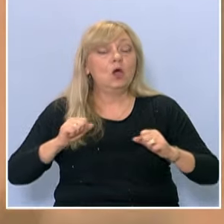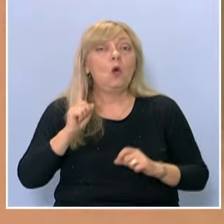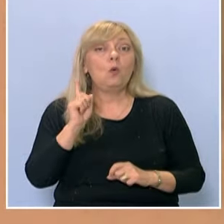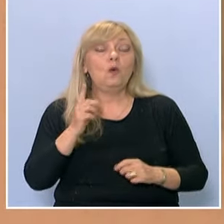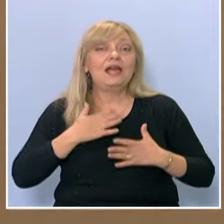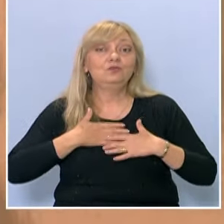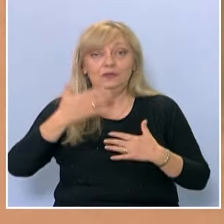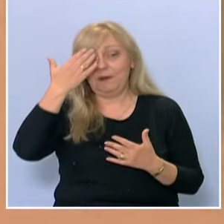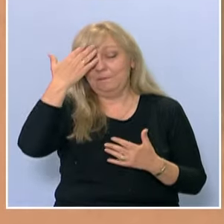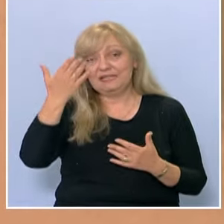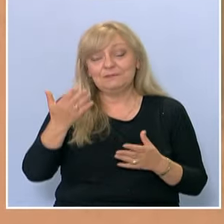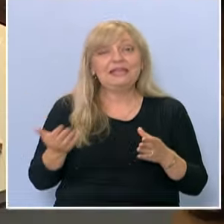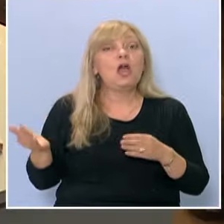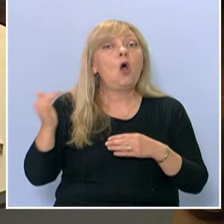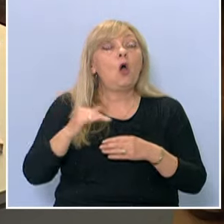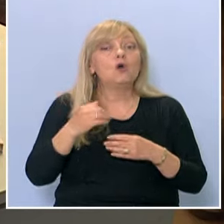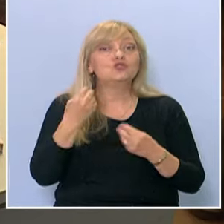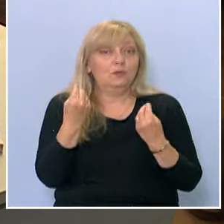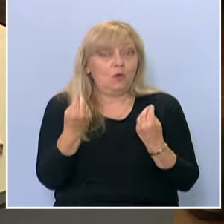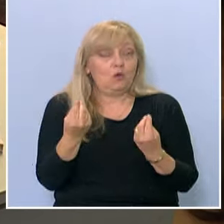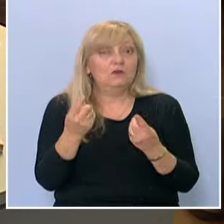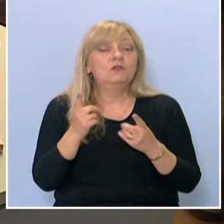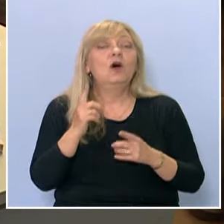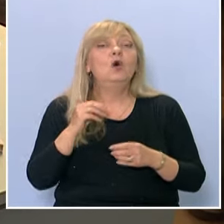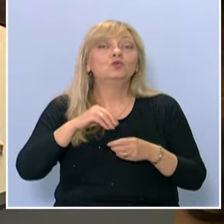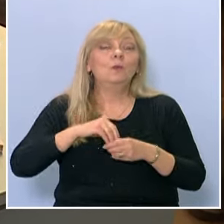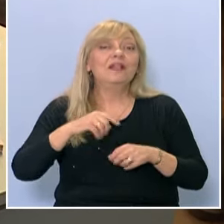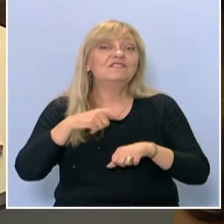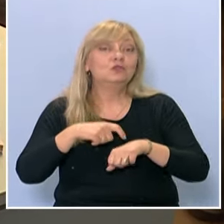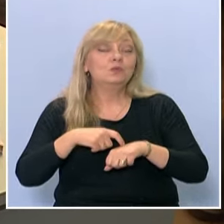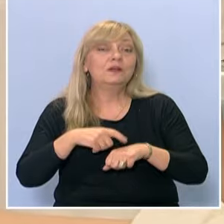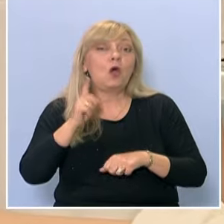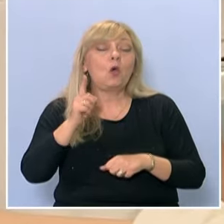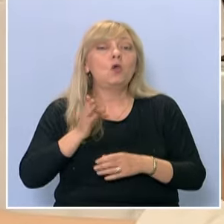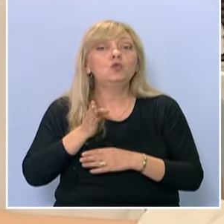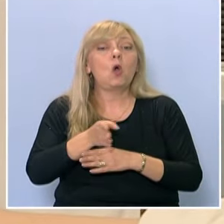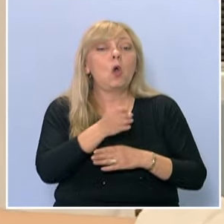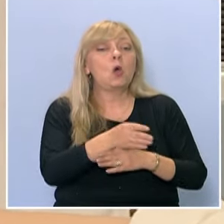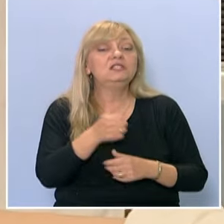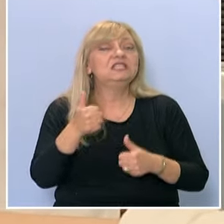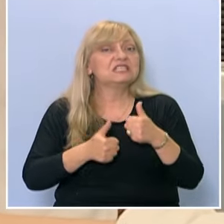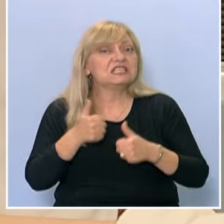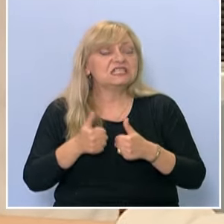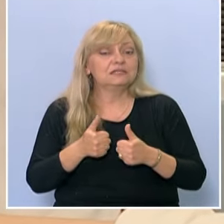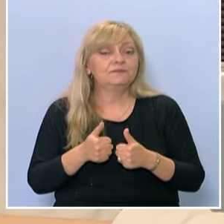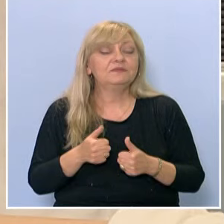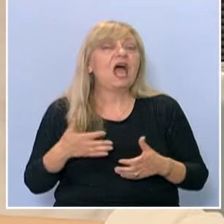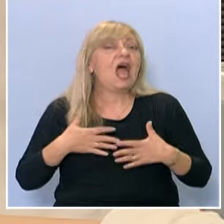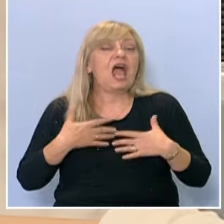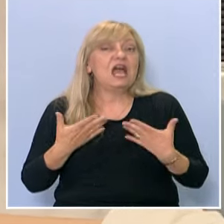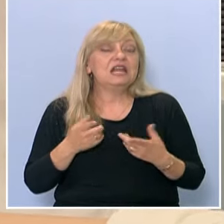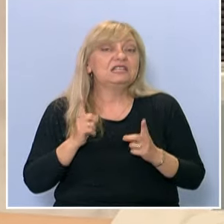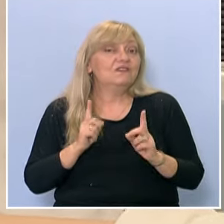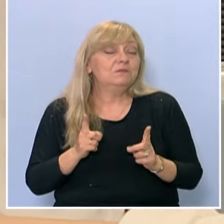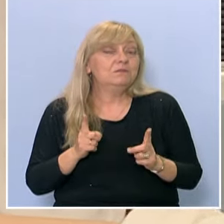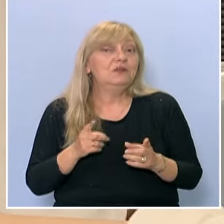още по-хубаво, допълва Добромир, който ходи на състезания от втори клас. Може би тогава много ми хареса и това, че мога да спечеля нещо,